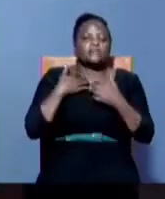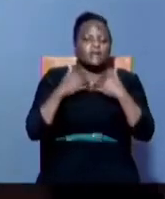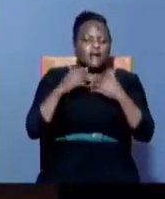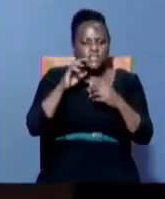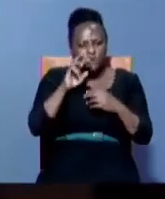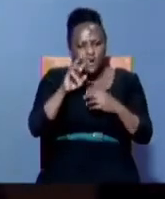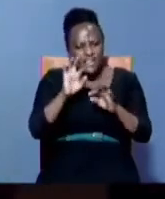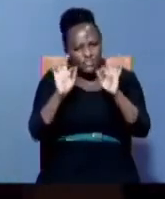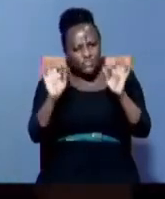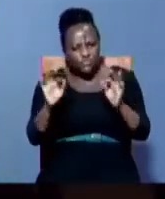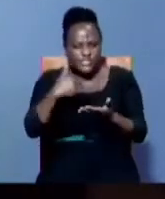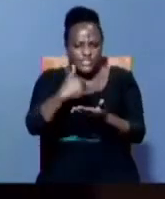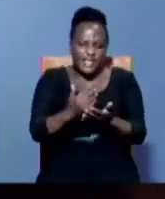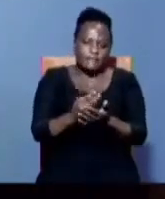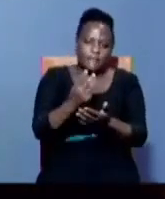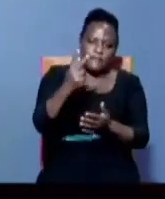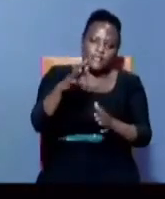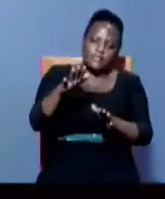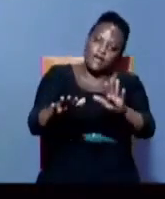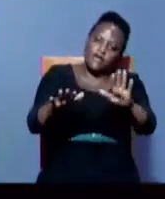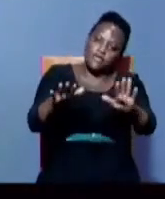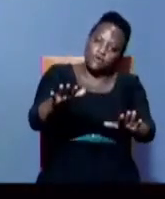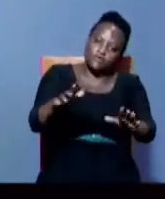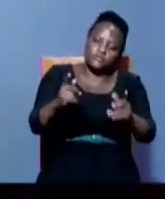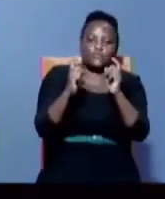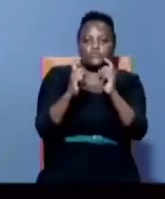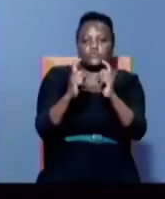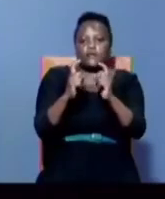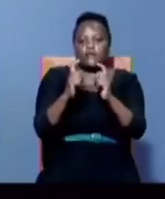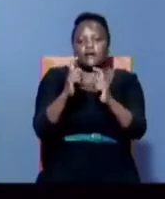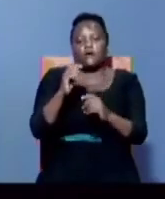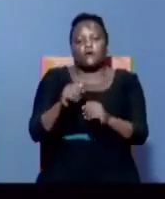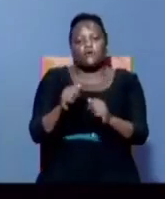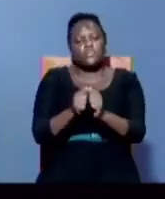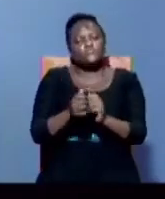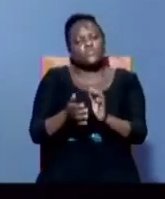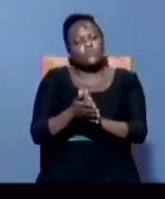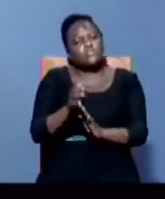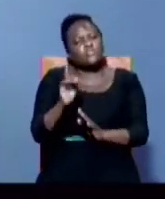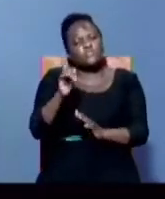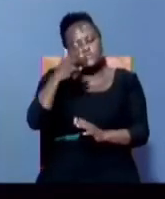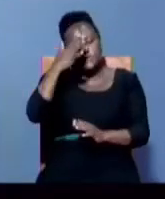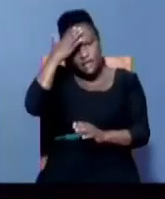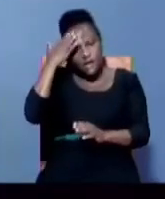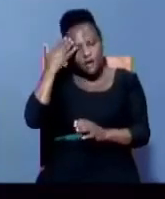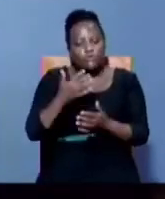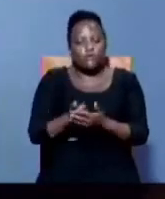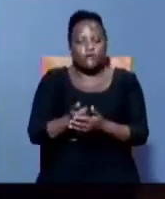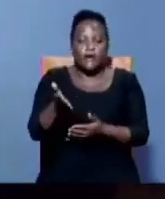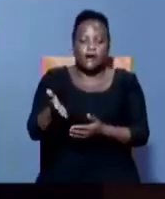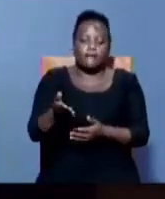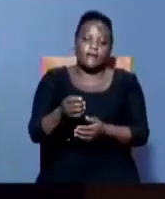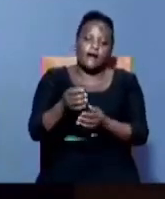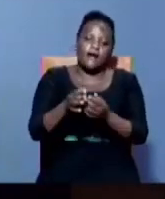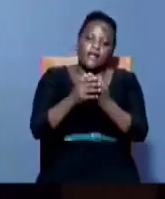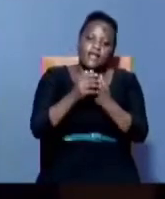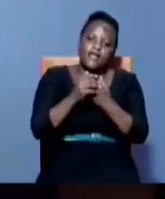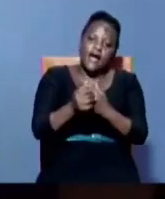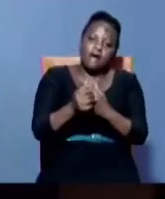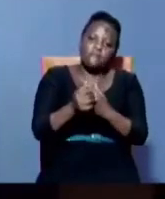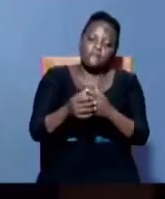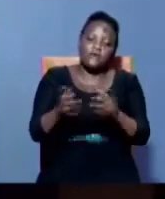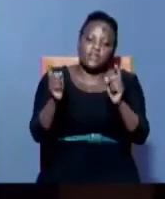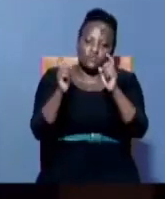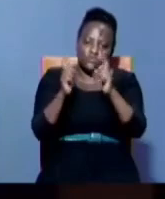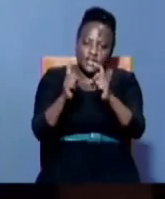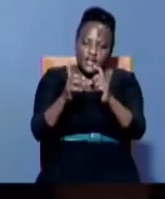ya pili, nyayo zinapokutana. Kwa hiyo kitu cha kwanza usichopaswa kukisahau ni kwamba hapa damu inakutana na kiti